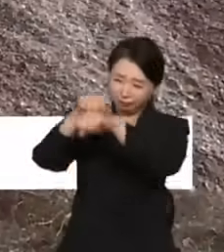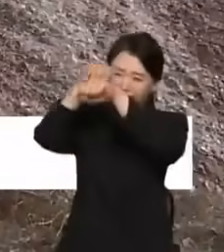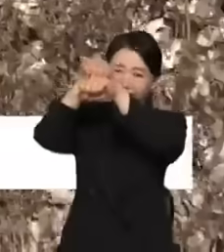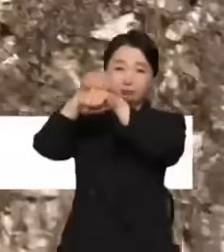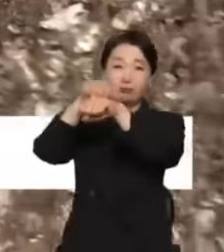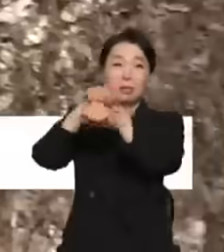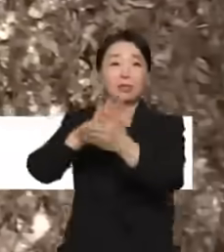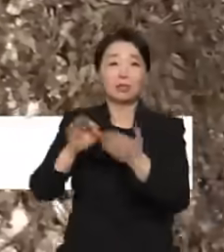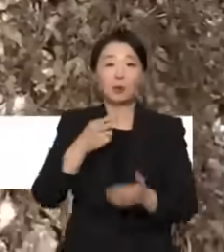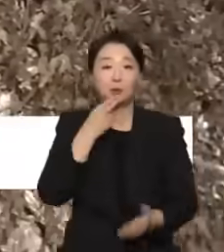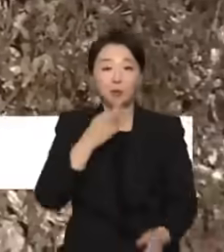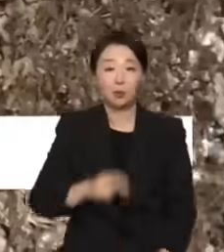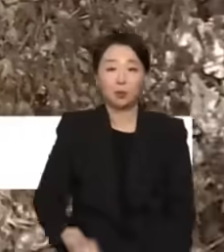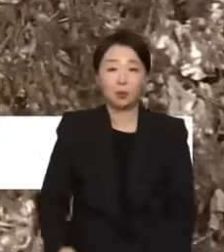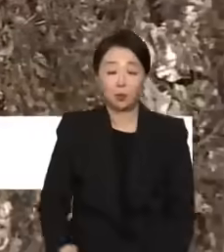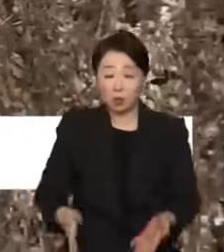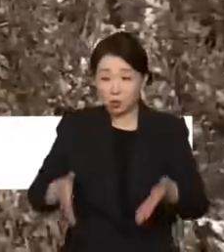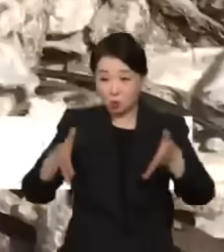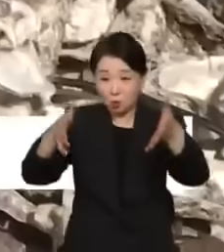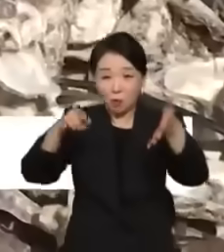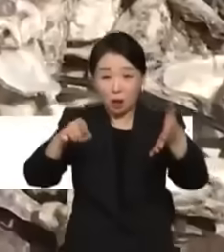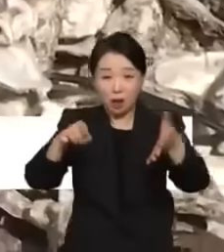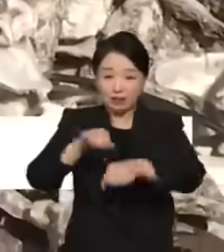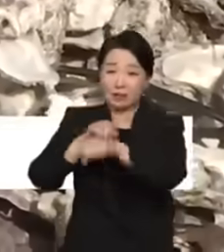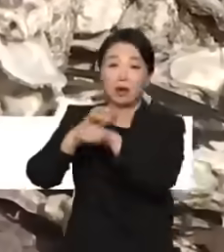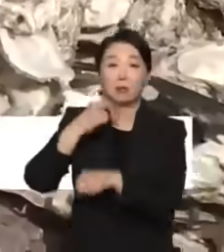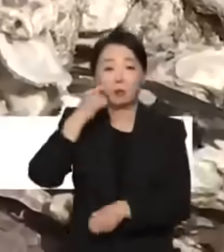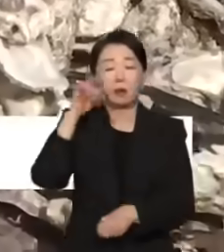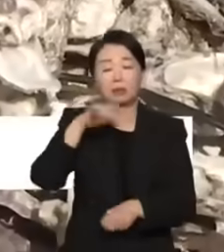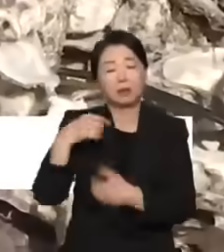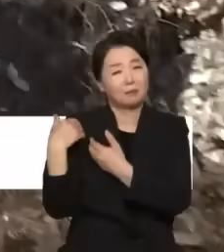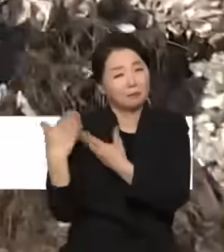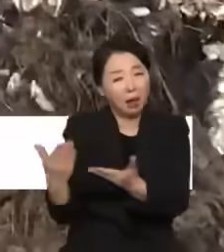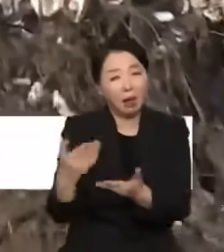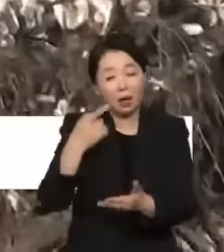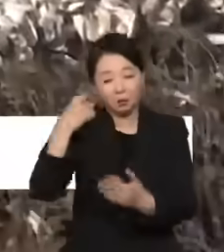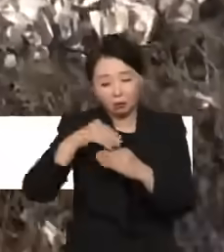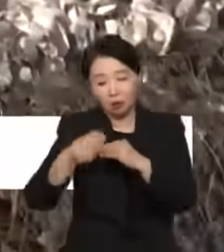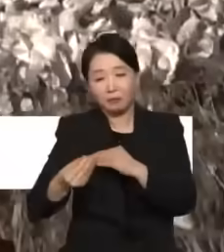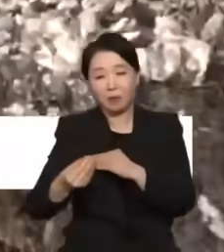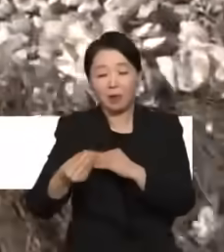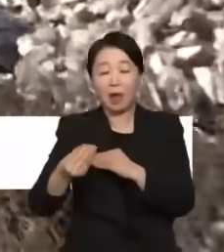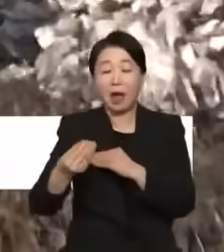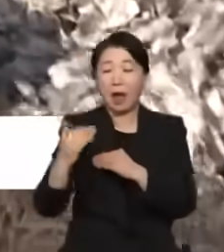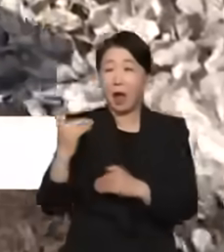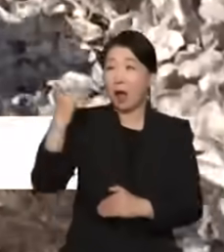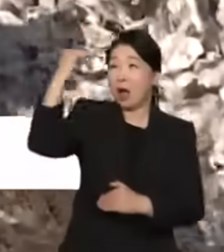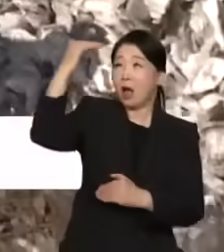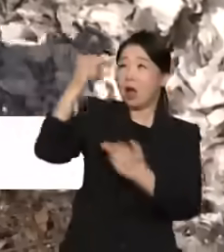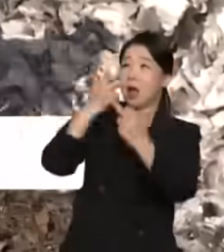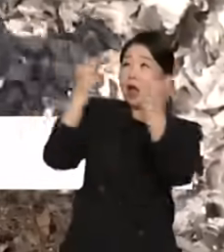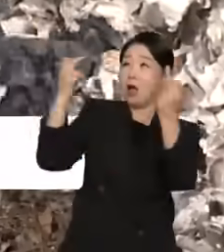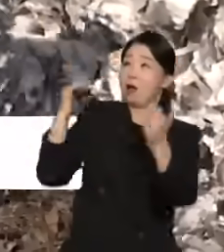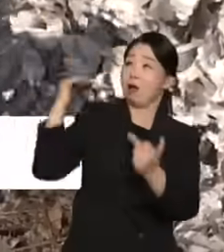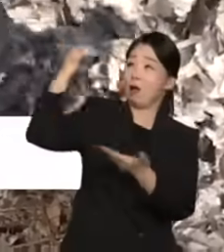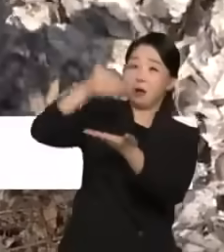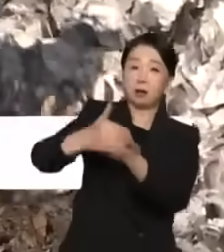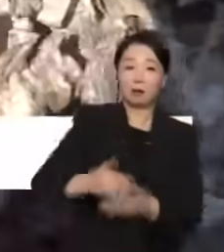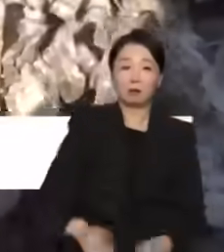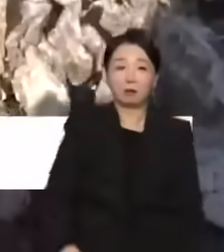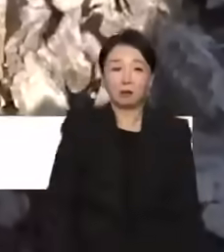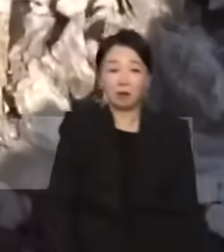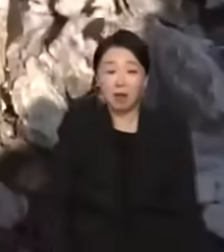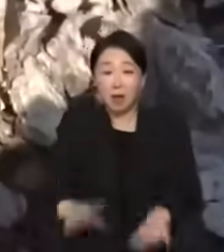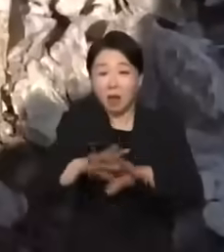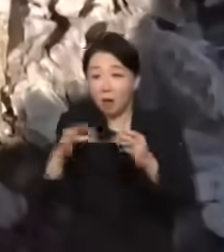뿐입니다. 도로 주변에는 이마저도 못하고 그대로 내버린 굴껍데기가 어른 키높이보다 높습니다. 도저히